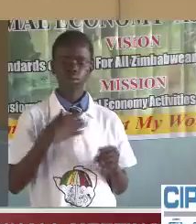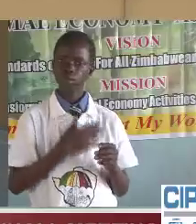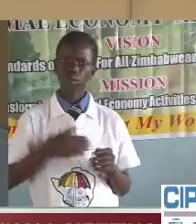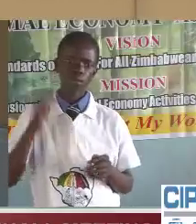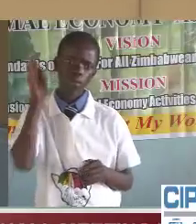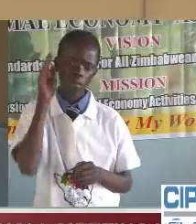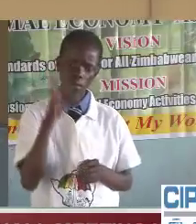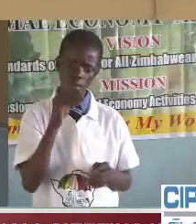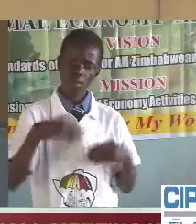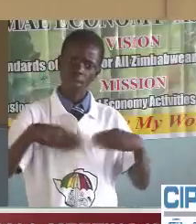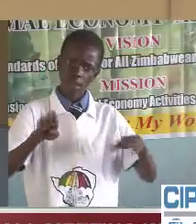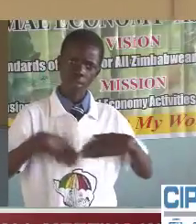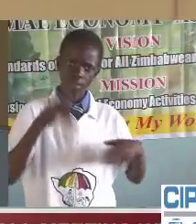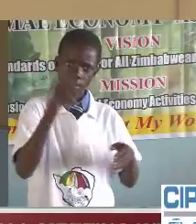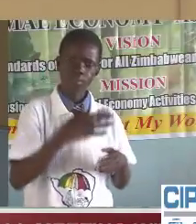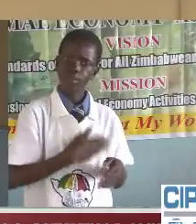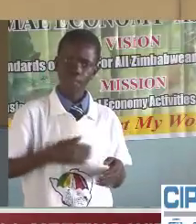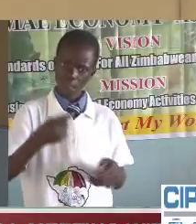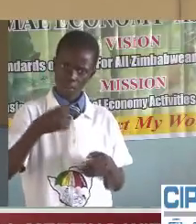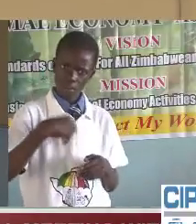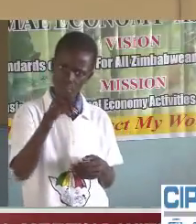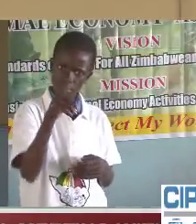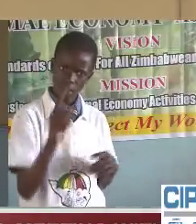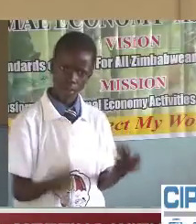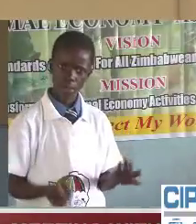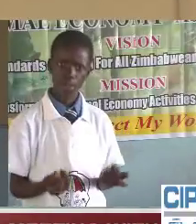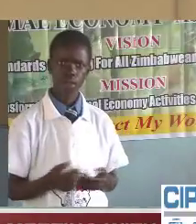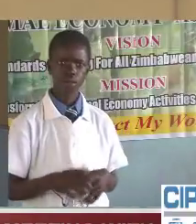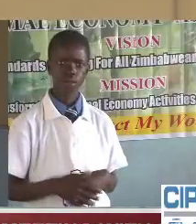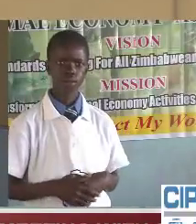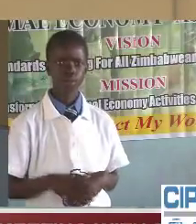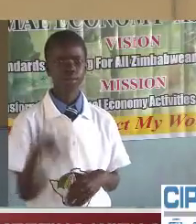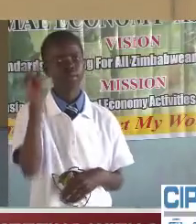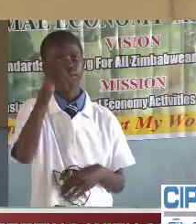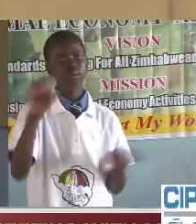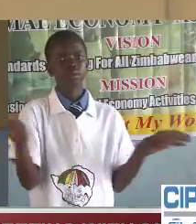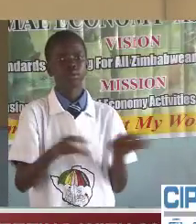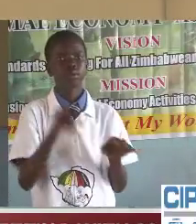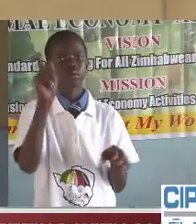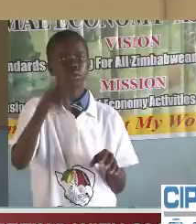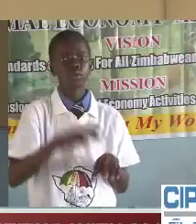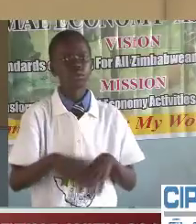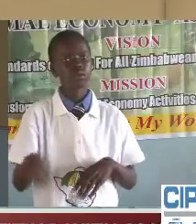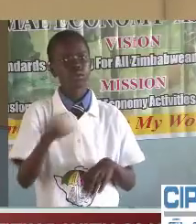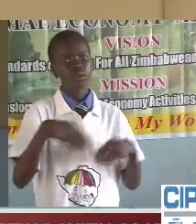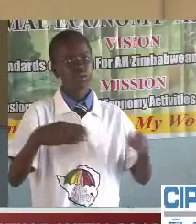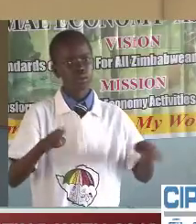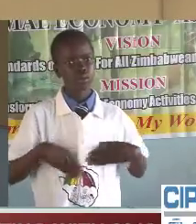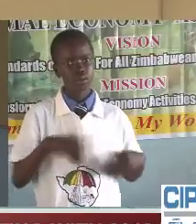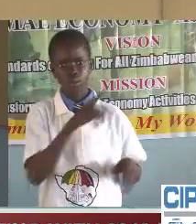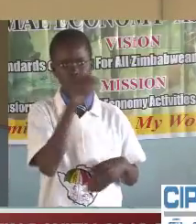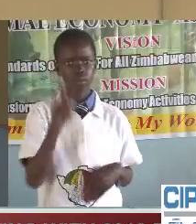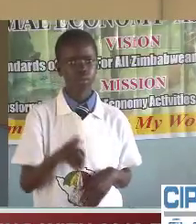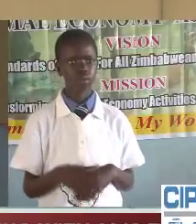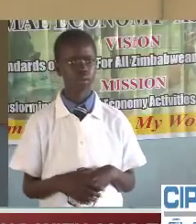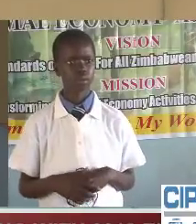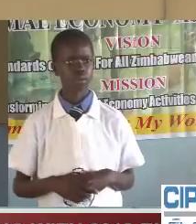une hanya neni here. Kudzidza kwako iyo level of education hatina basa nayo. Toda kuti une hanya nesu